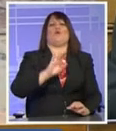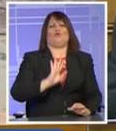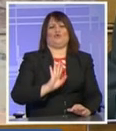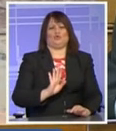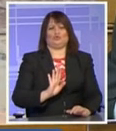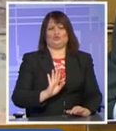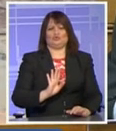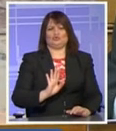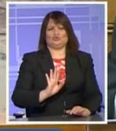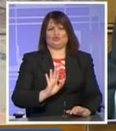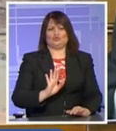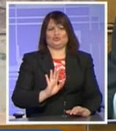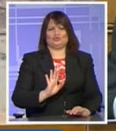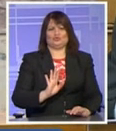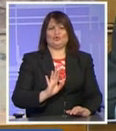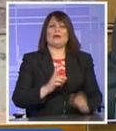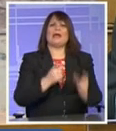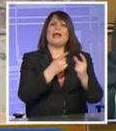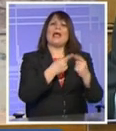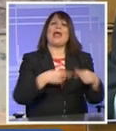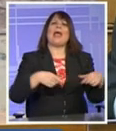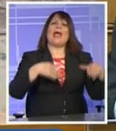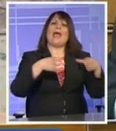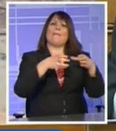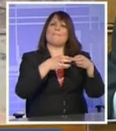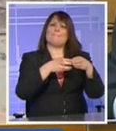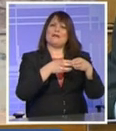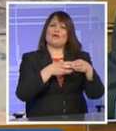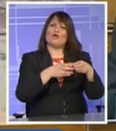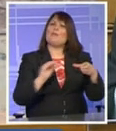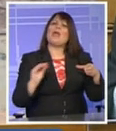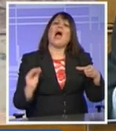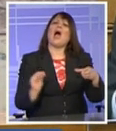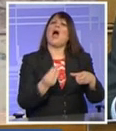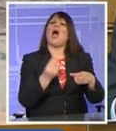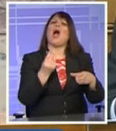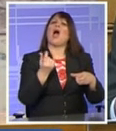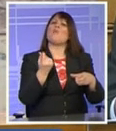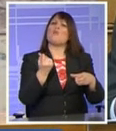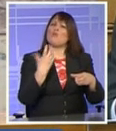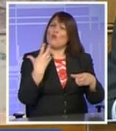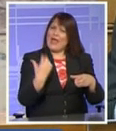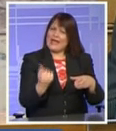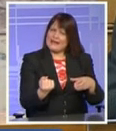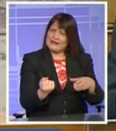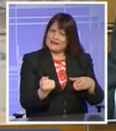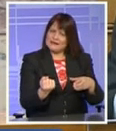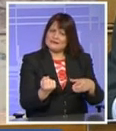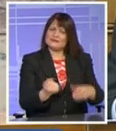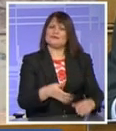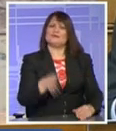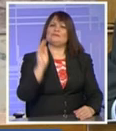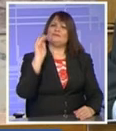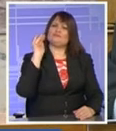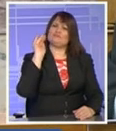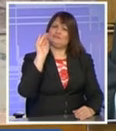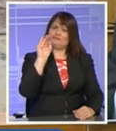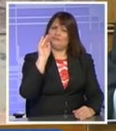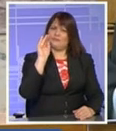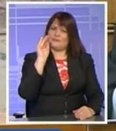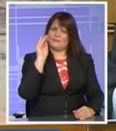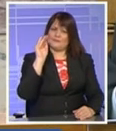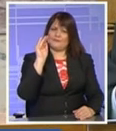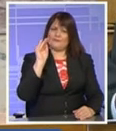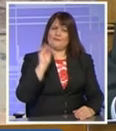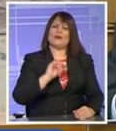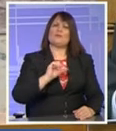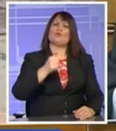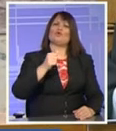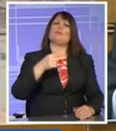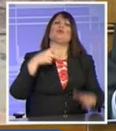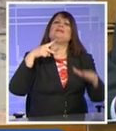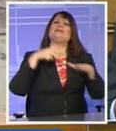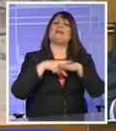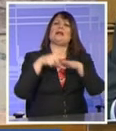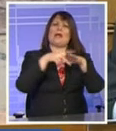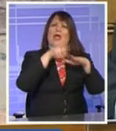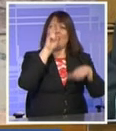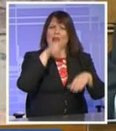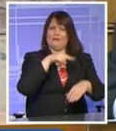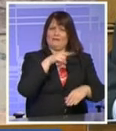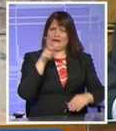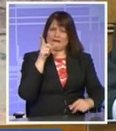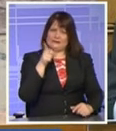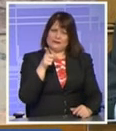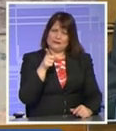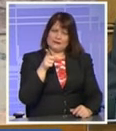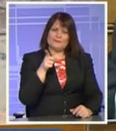να απευθυνθεί η Επιτροπή Πόθεν Έσχες, επαναλαμβάνω, ξεκινώντας από τις τράπεζες της Ελβετίας,